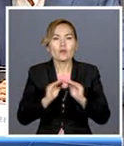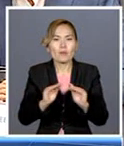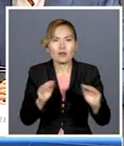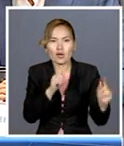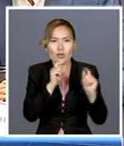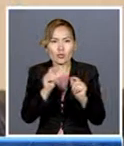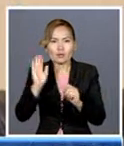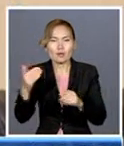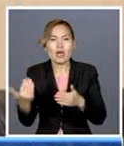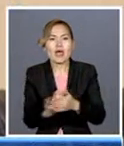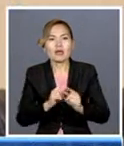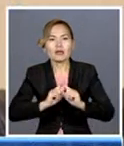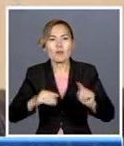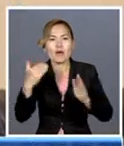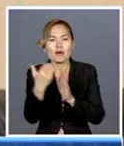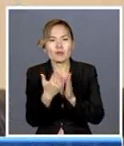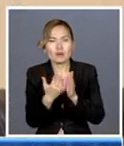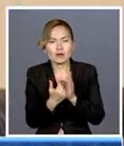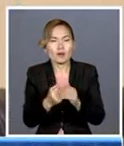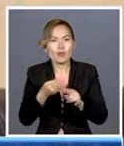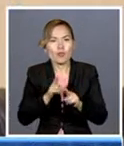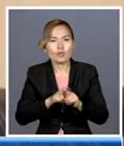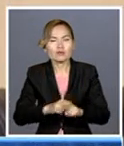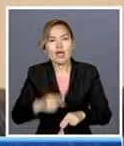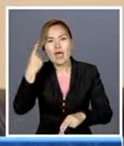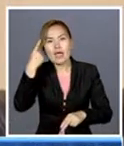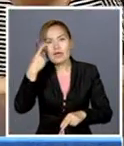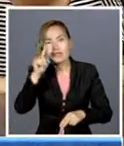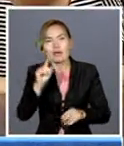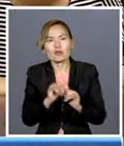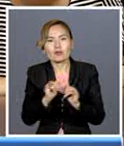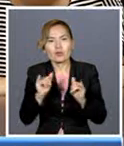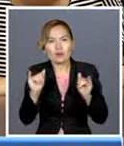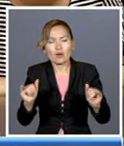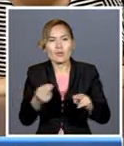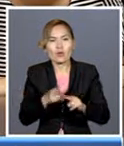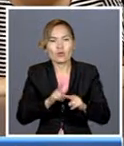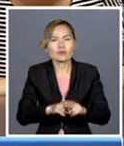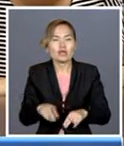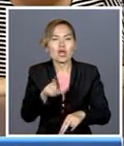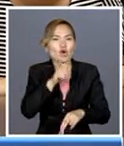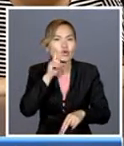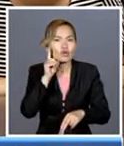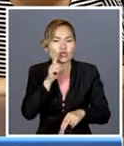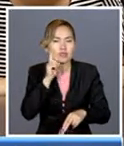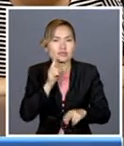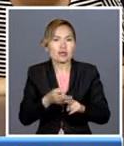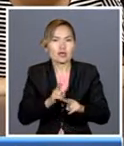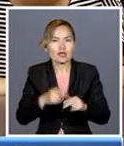балалардың инновация және бағдарламалауға деген қызығушылығын оятып, болашақ талапкерлер арасында техникалық мамандықты таңдауды